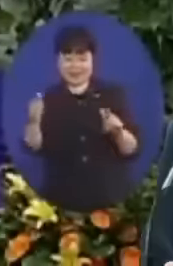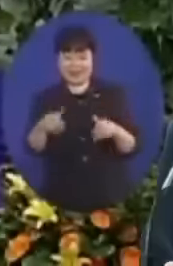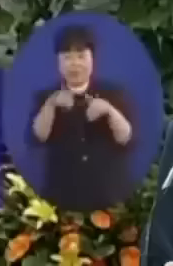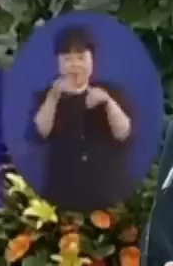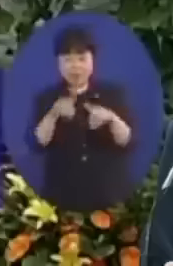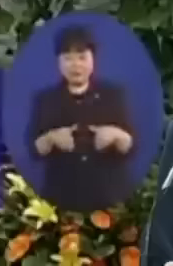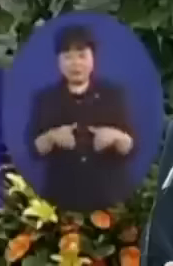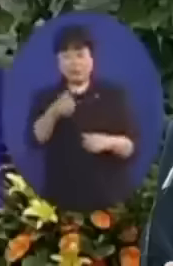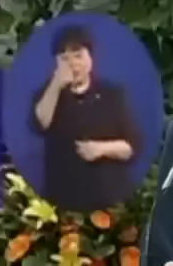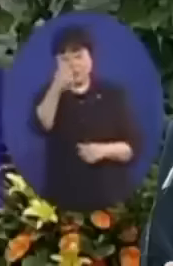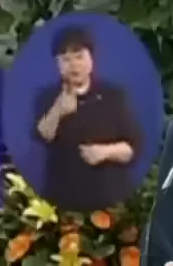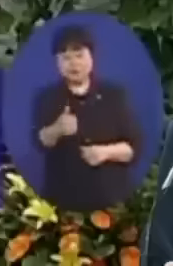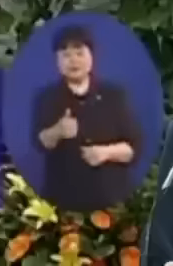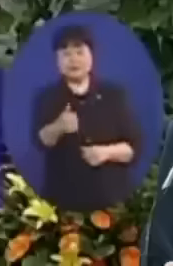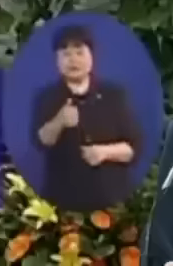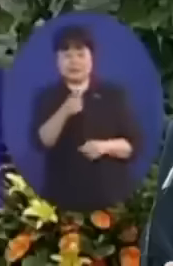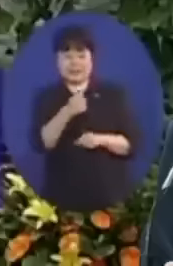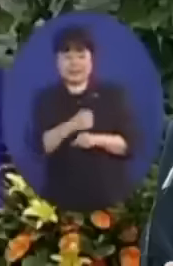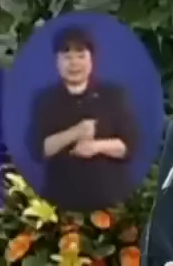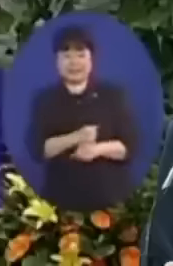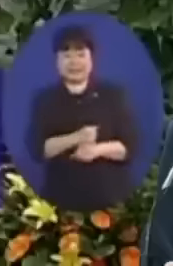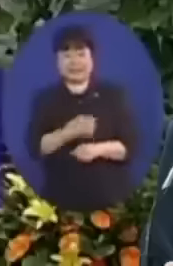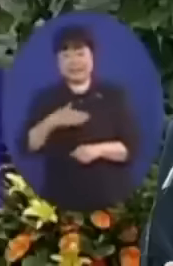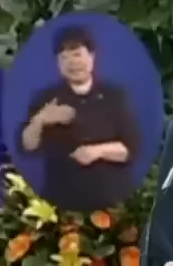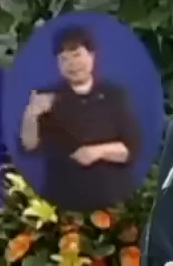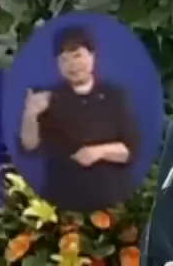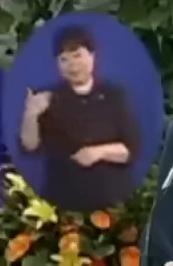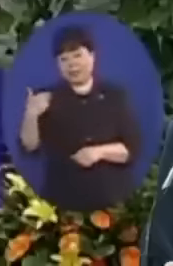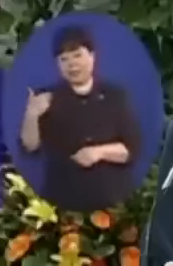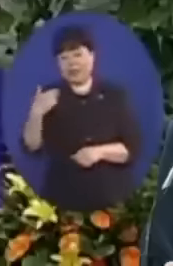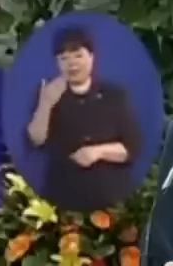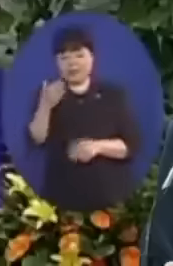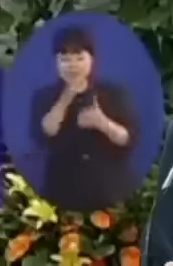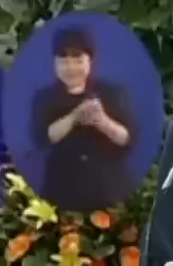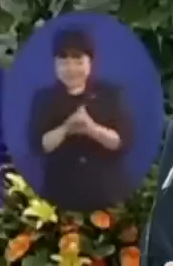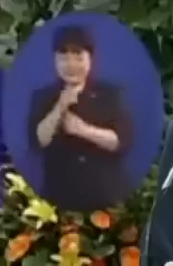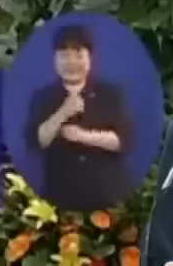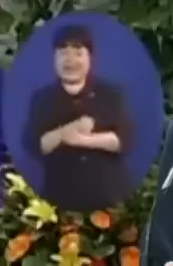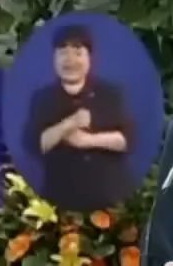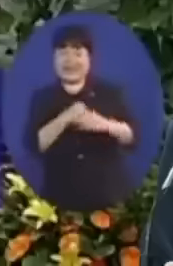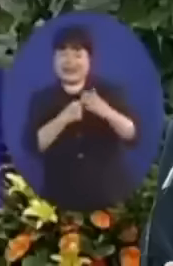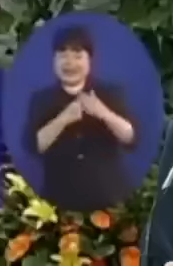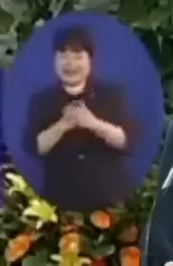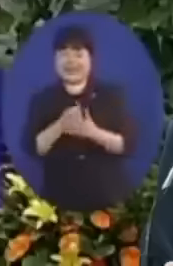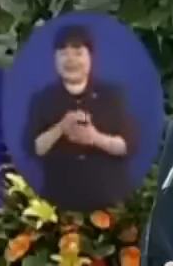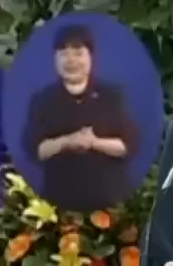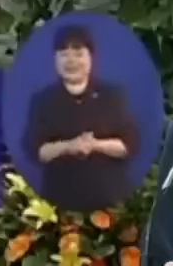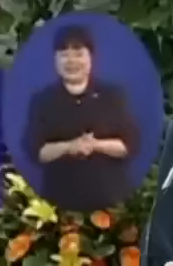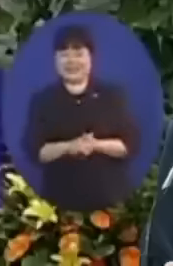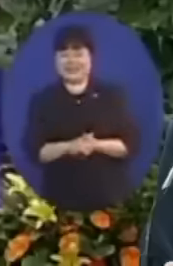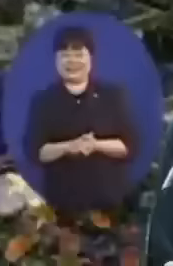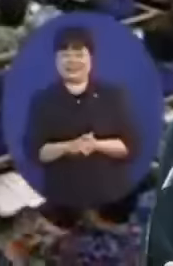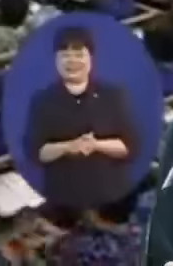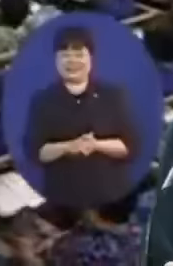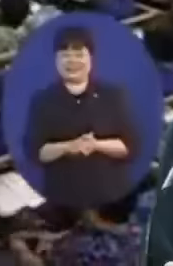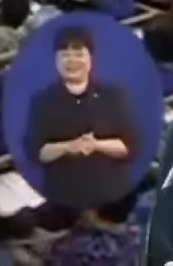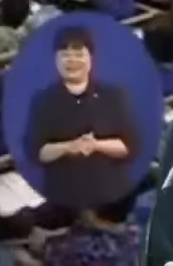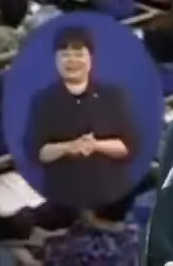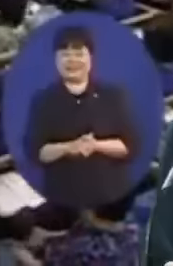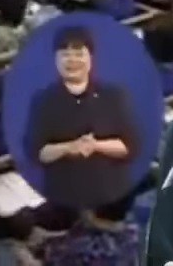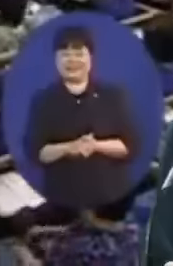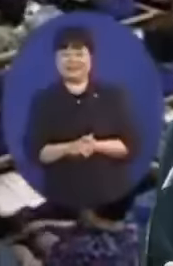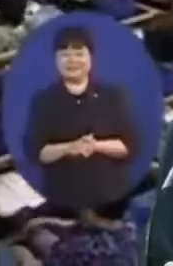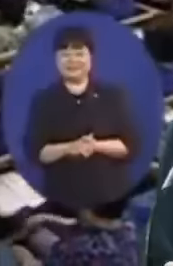하지 아니하니 종은 주인이 하는 것을 알지 못함이니라. 너희를 친구라 하였노라.